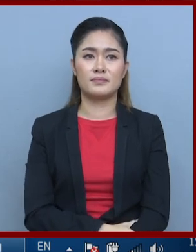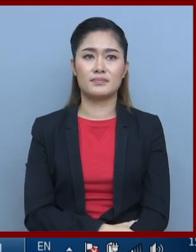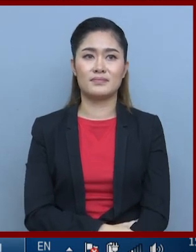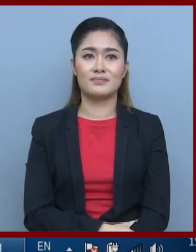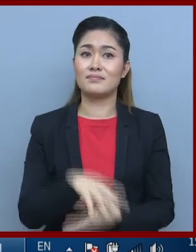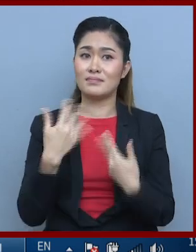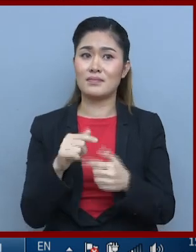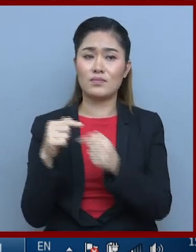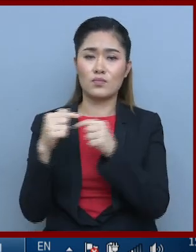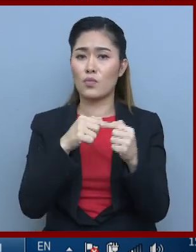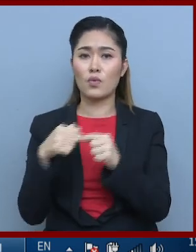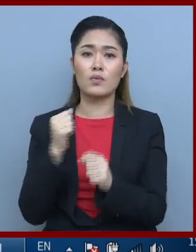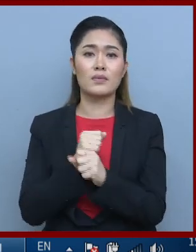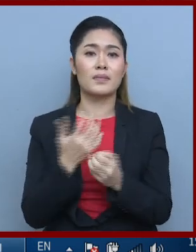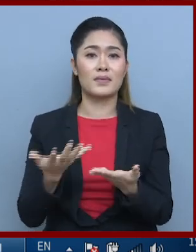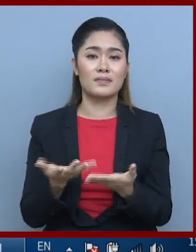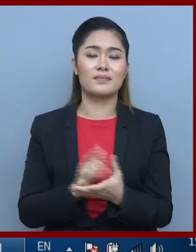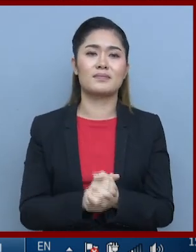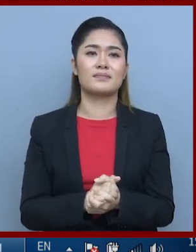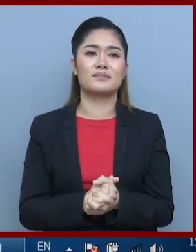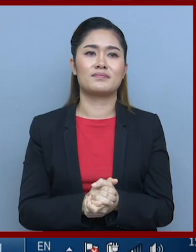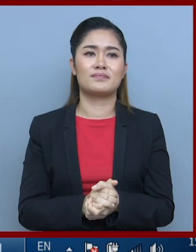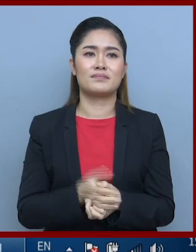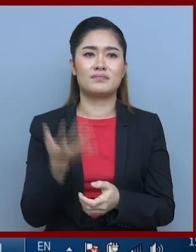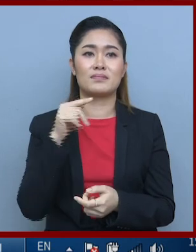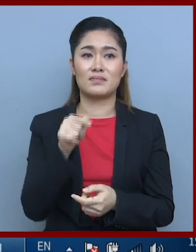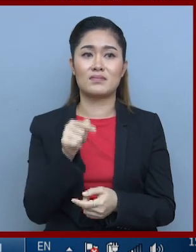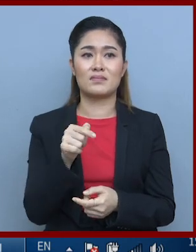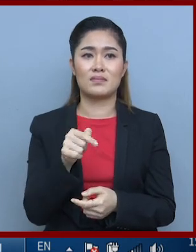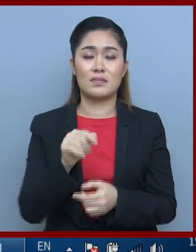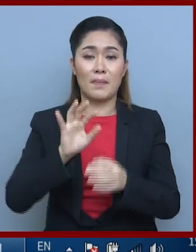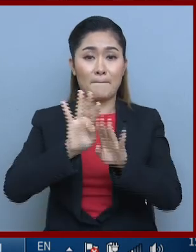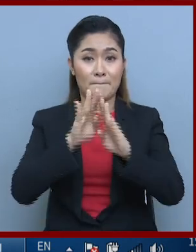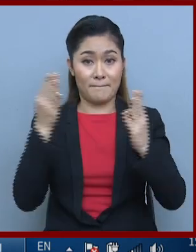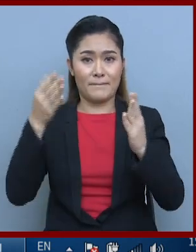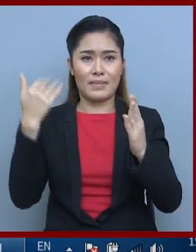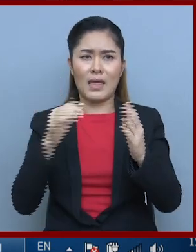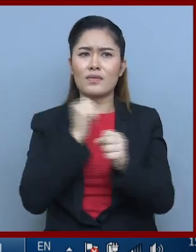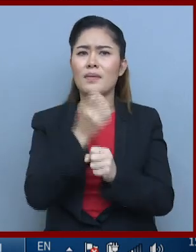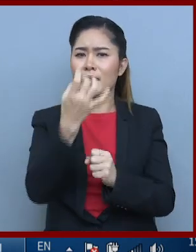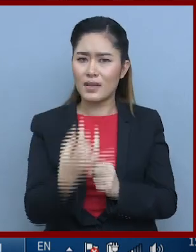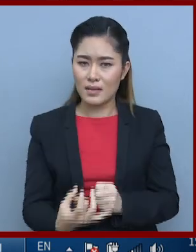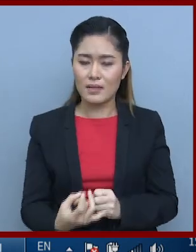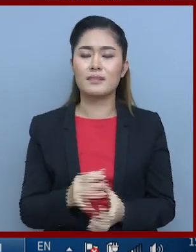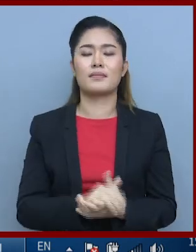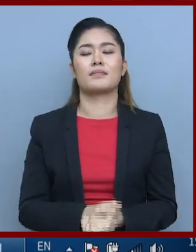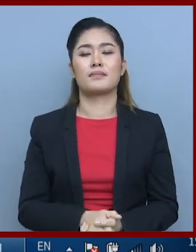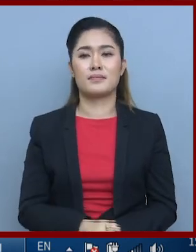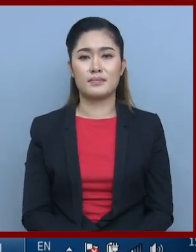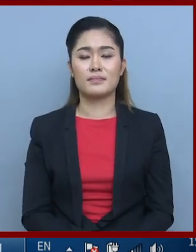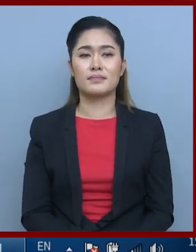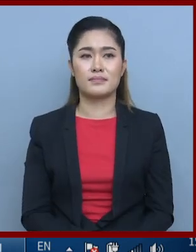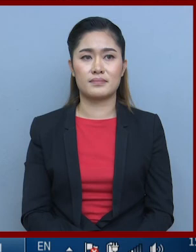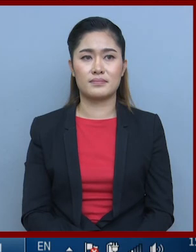dimension set เหตุการณ์ที่จะต้องทำถัดมาก็คือเมื่อฟอร์มโหลดหรือเมื่อเปิดฟอร์มขึ้นมาให้มันทำอะไรนะครับ